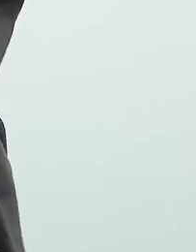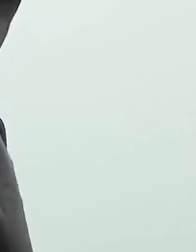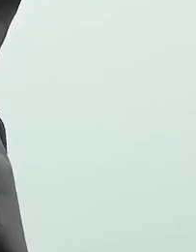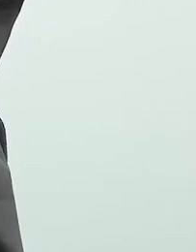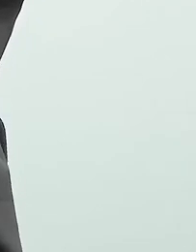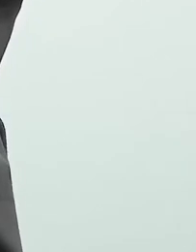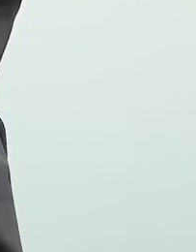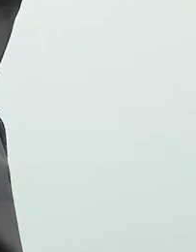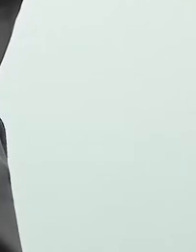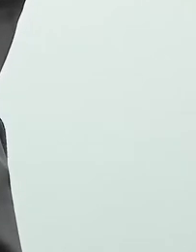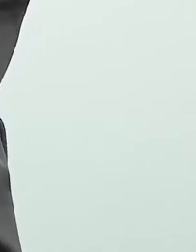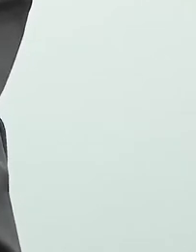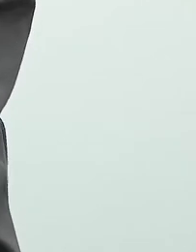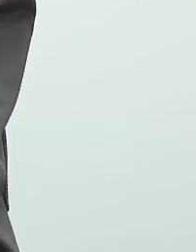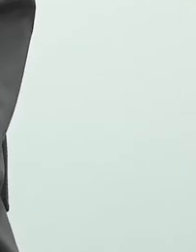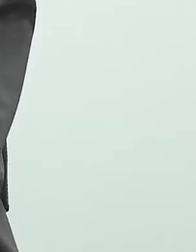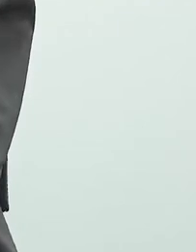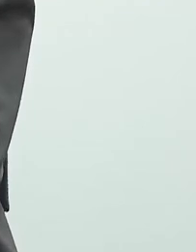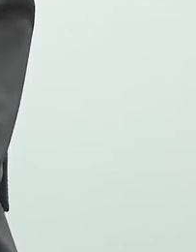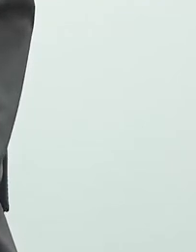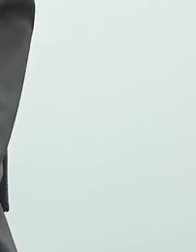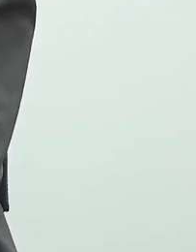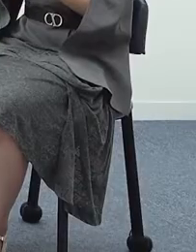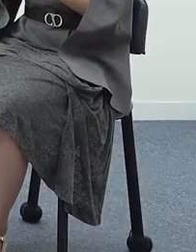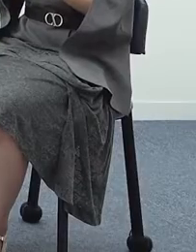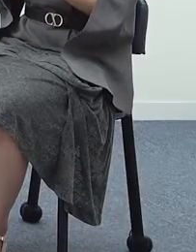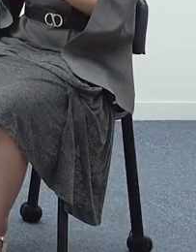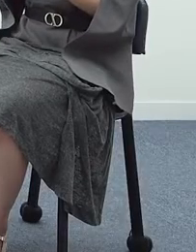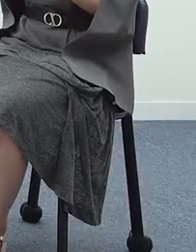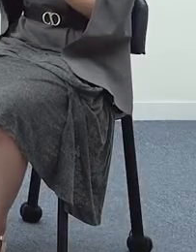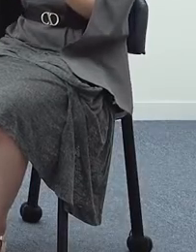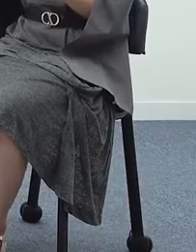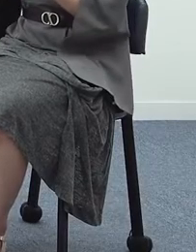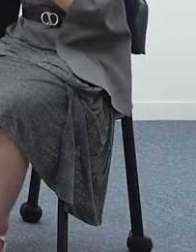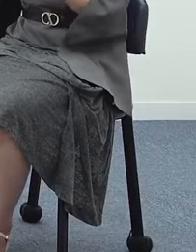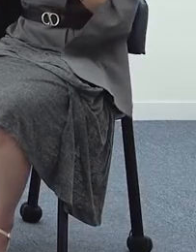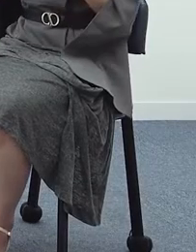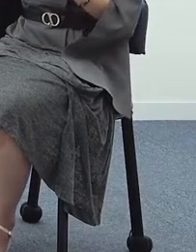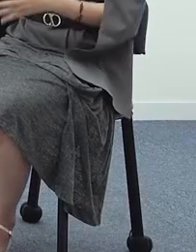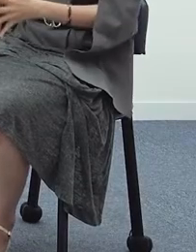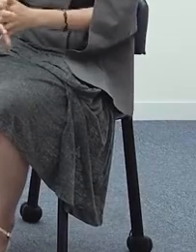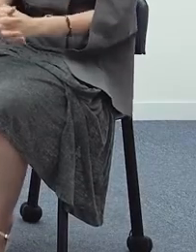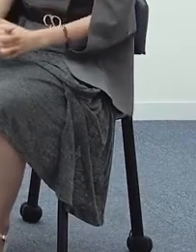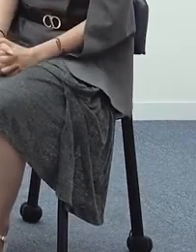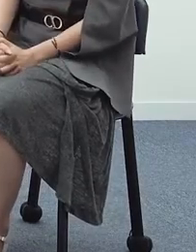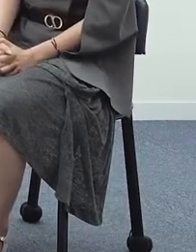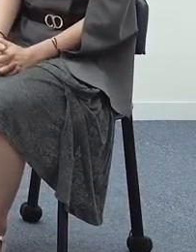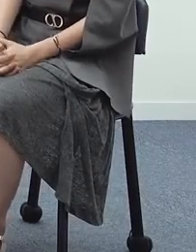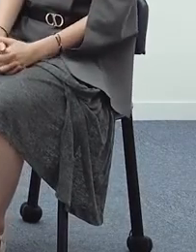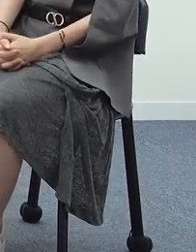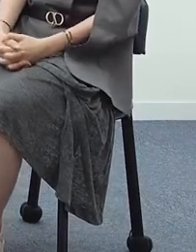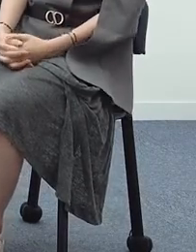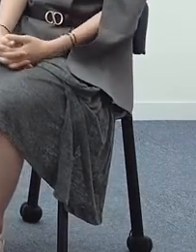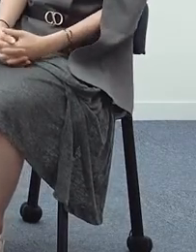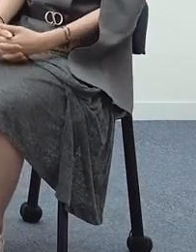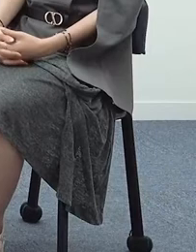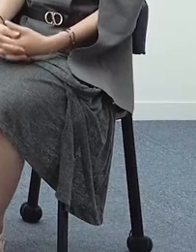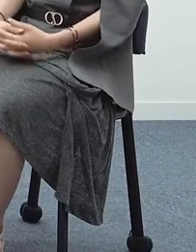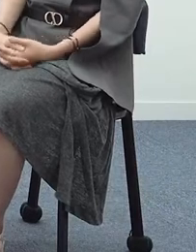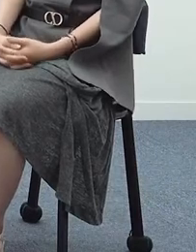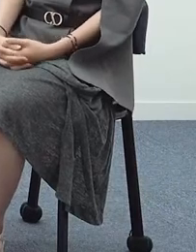교육학과 이고 부전공으로 체육을 전공하고 있습니다 그래요 제후국 만나서 정말 반갑습니다 반갑습니다